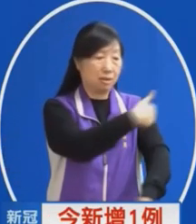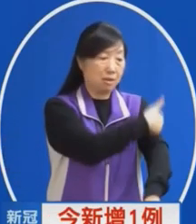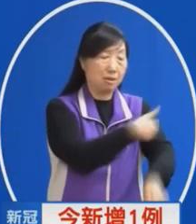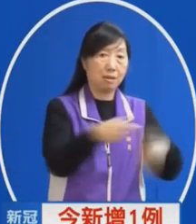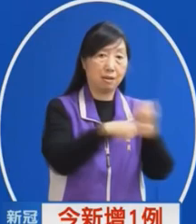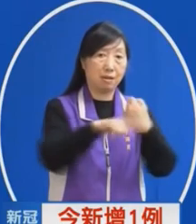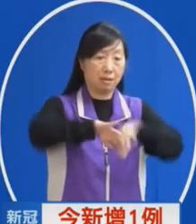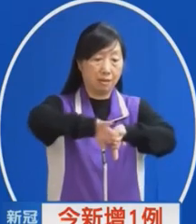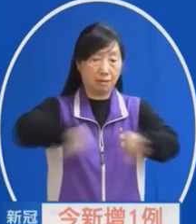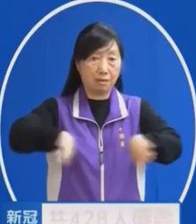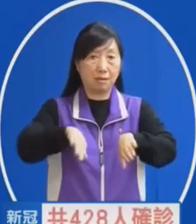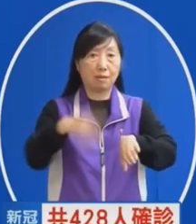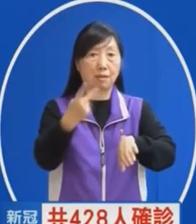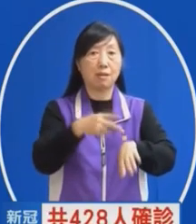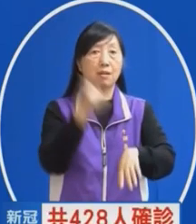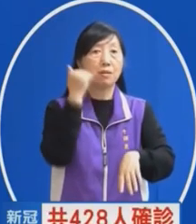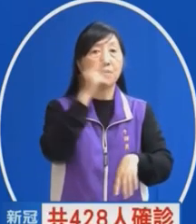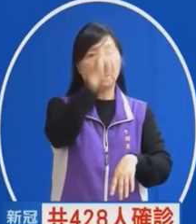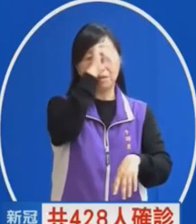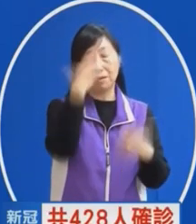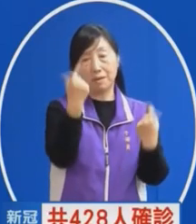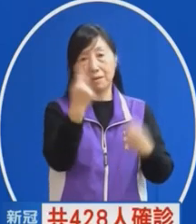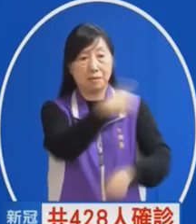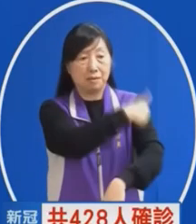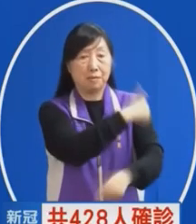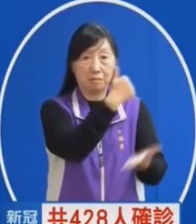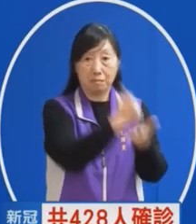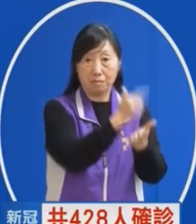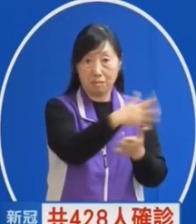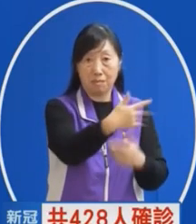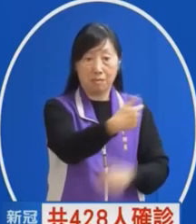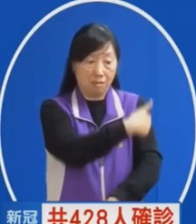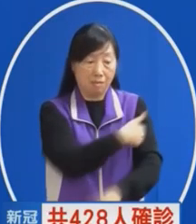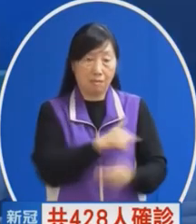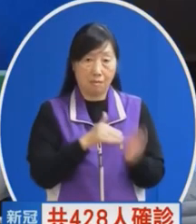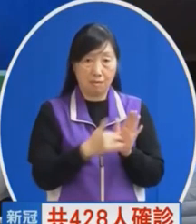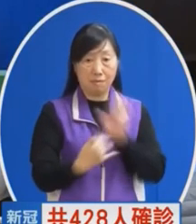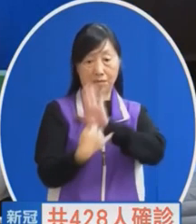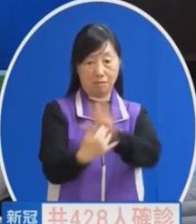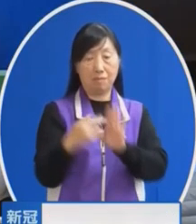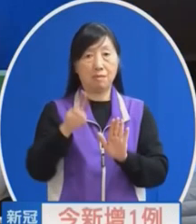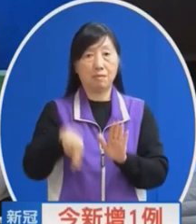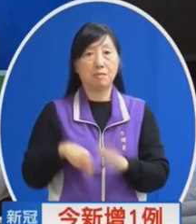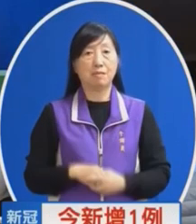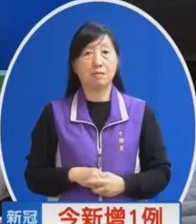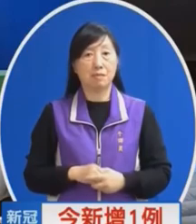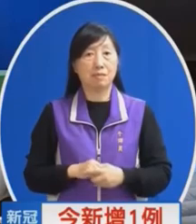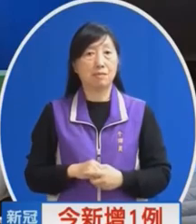苗研发也是期待打了以后对我们每一个人都可以产生抗体。